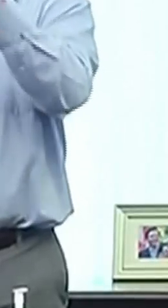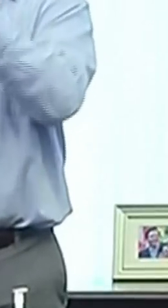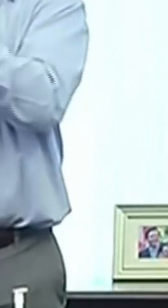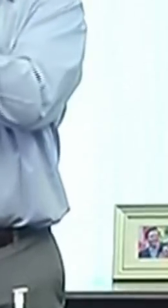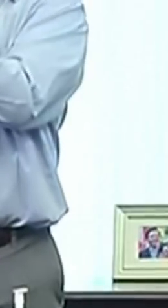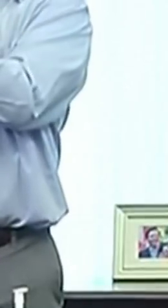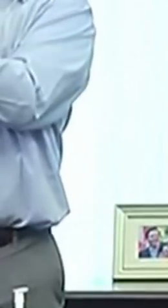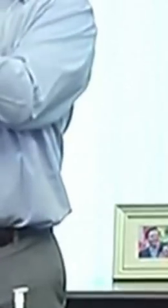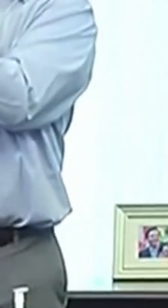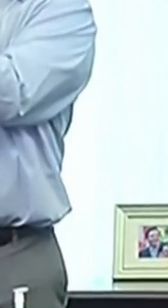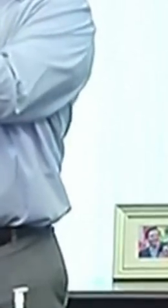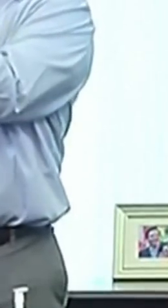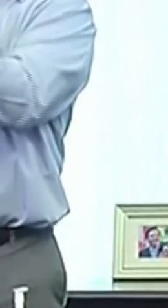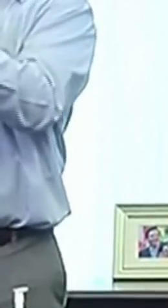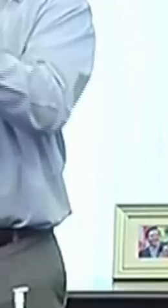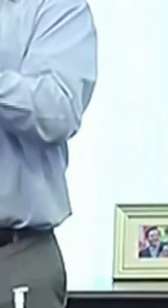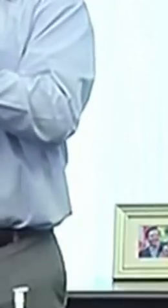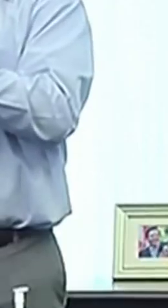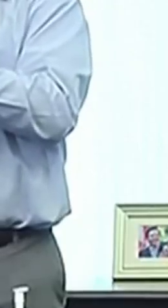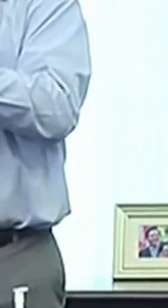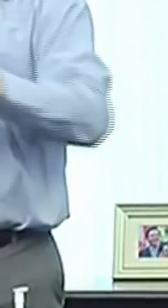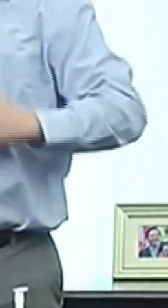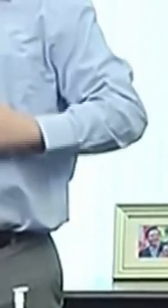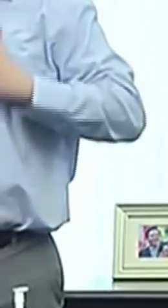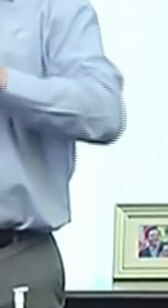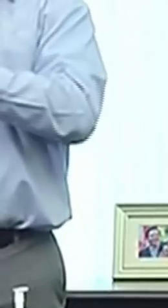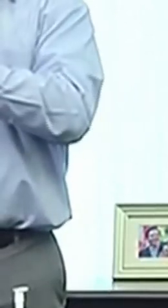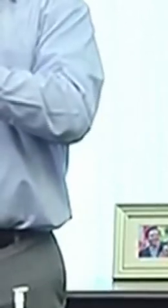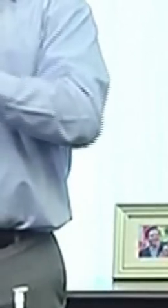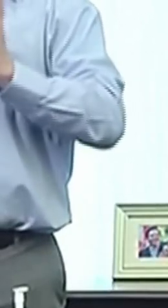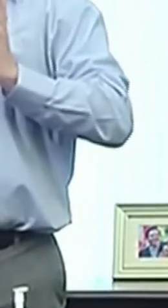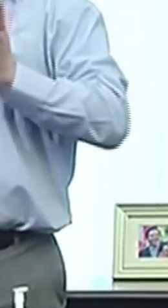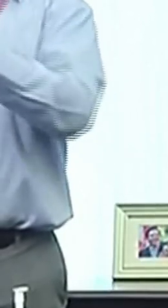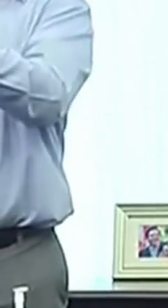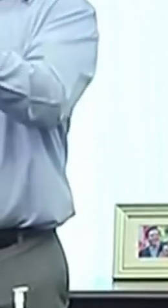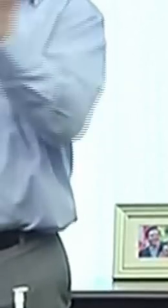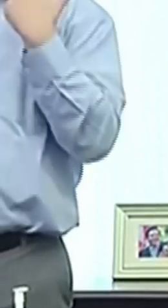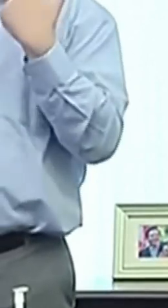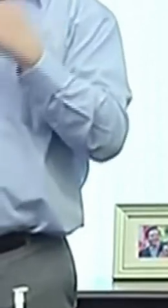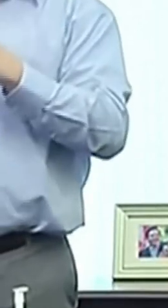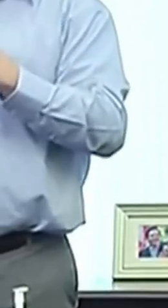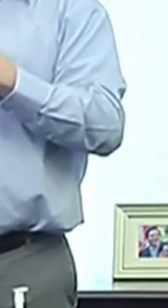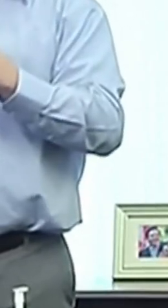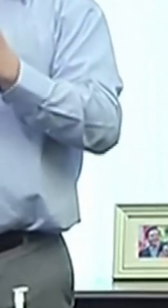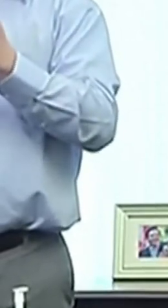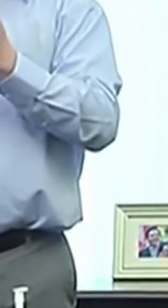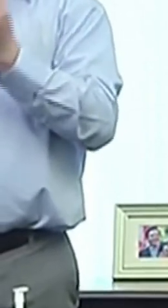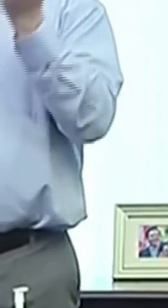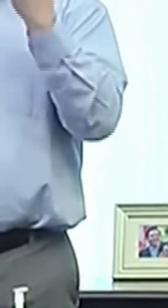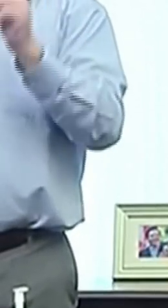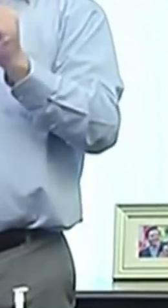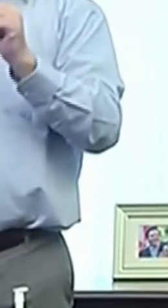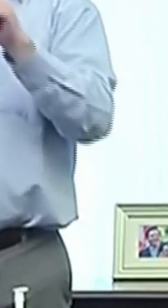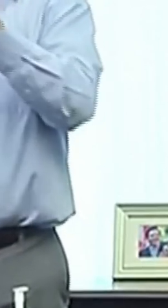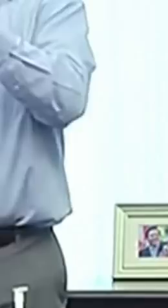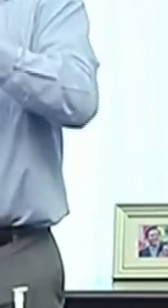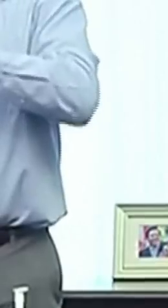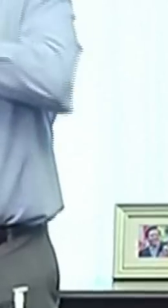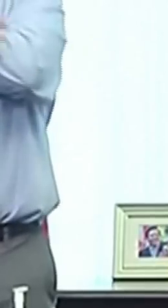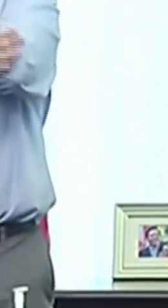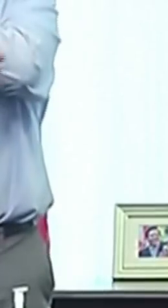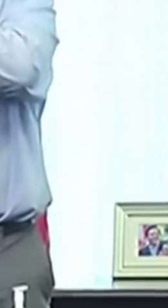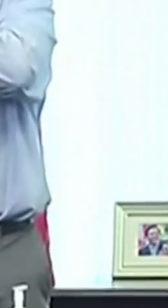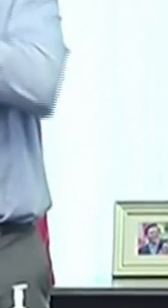州内での感染者がおよそ6500人に上ったことを受け、州の住民に対し不可欠な場合を除